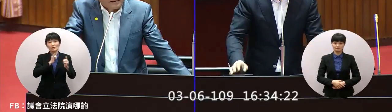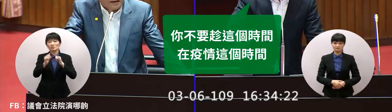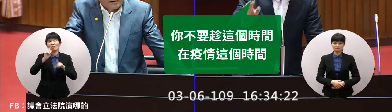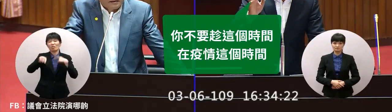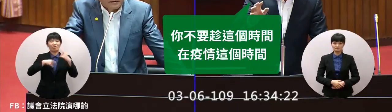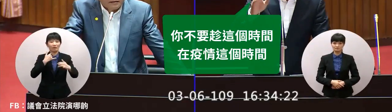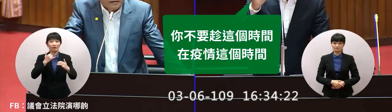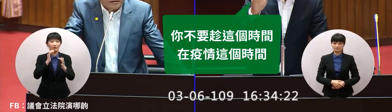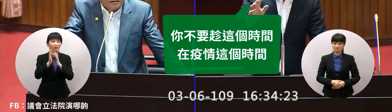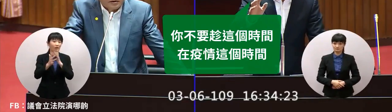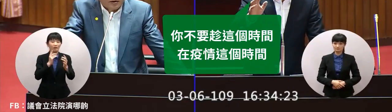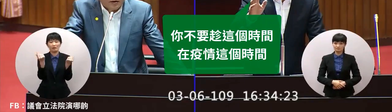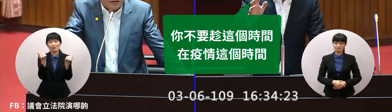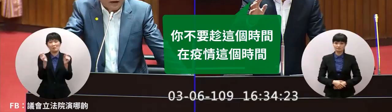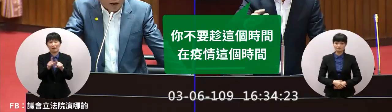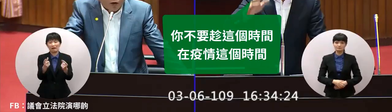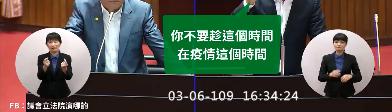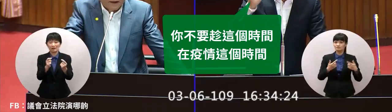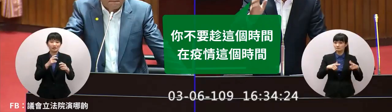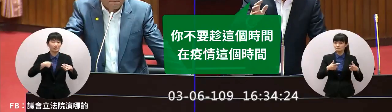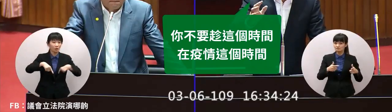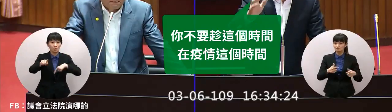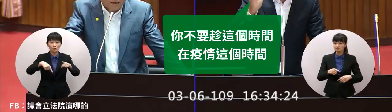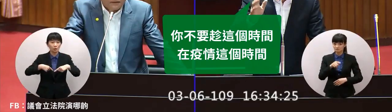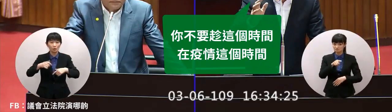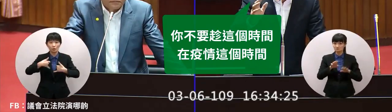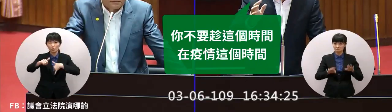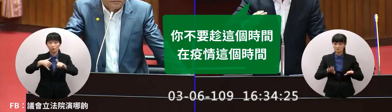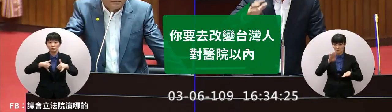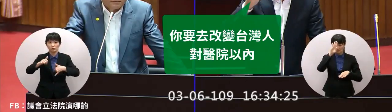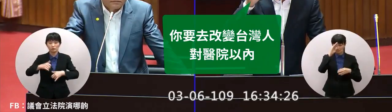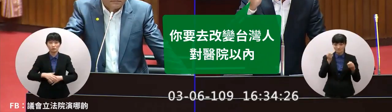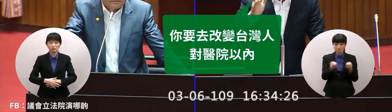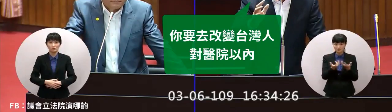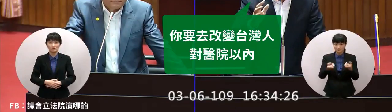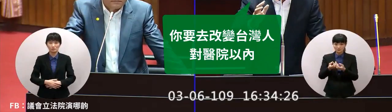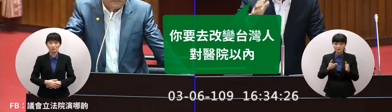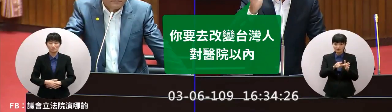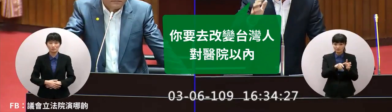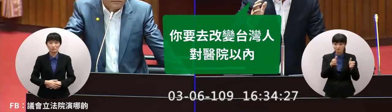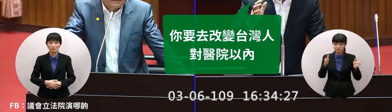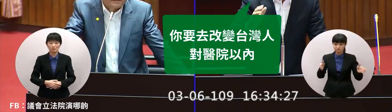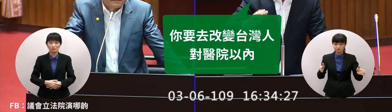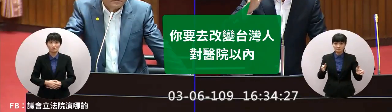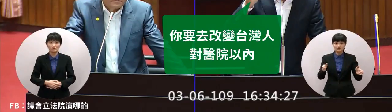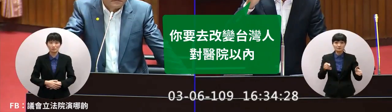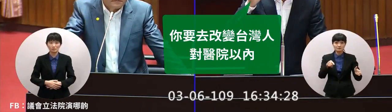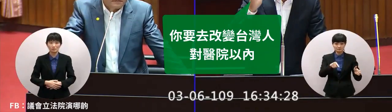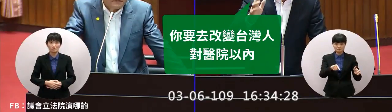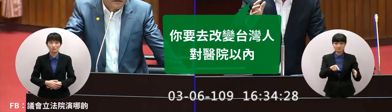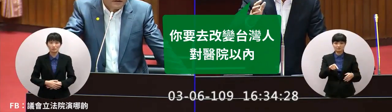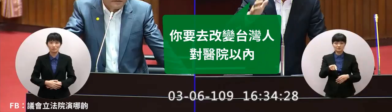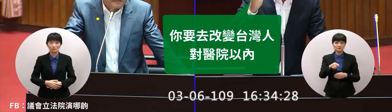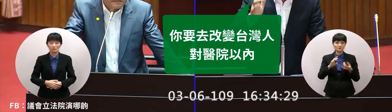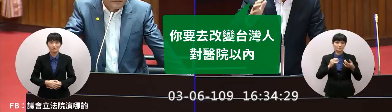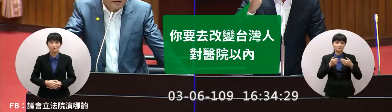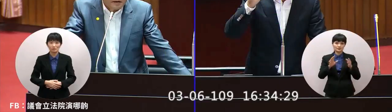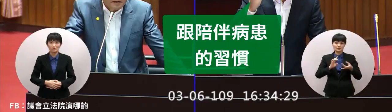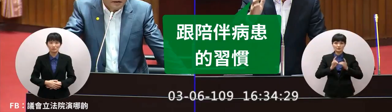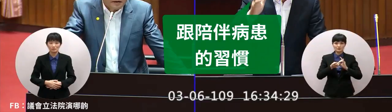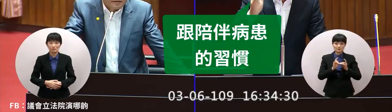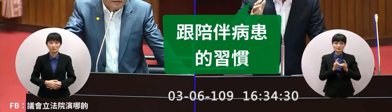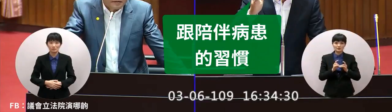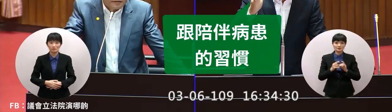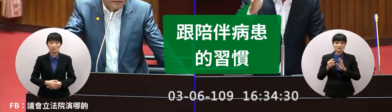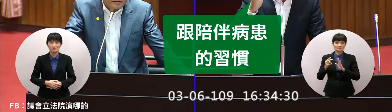哈。 你莫趁这机会，疫情这时间，你必须改变台湾人对病医依赖